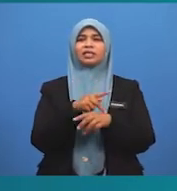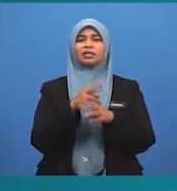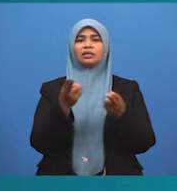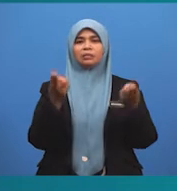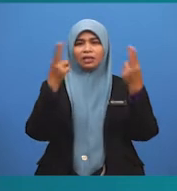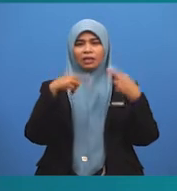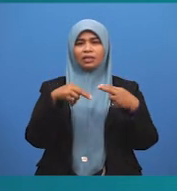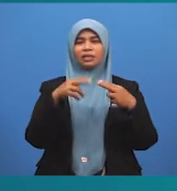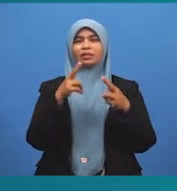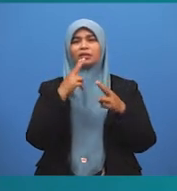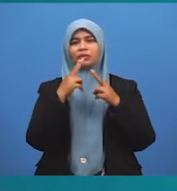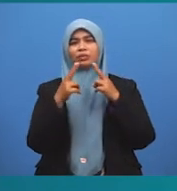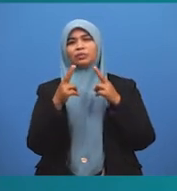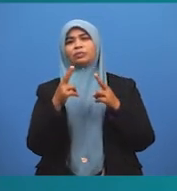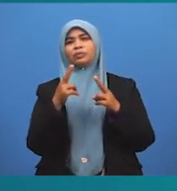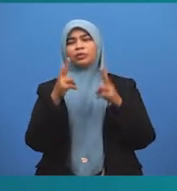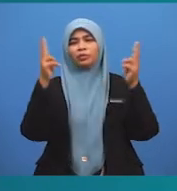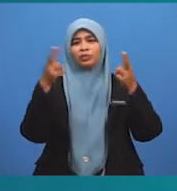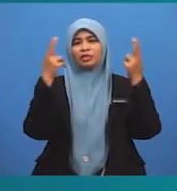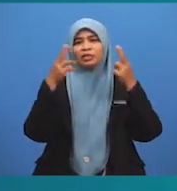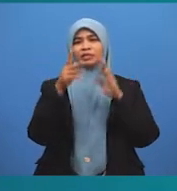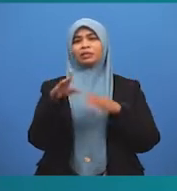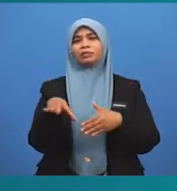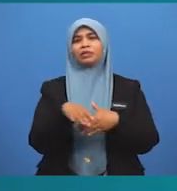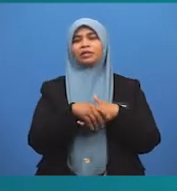ketika menghadiri upacara perkahwinan.